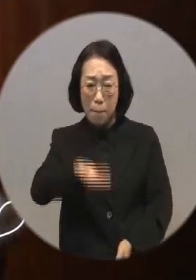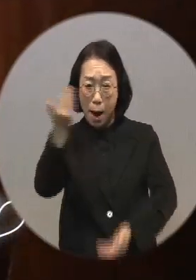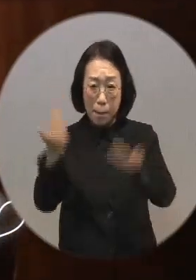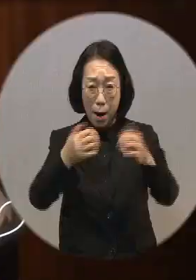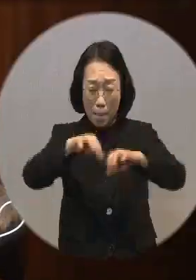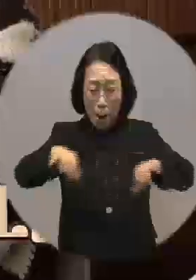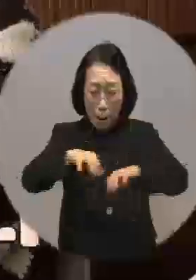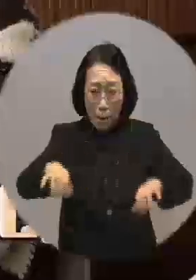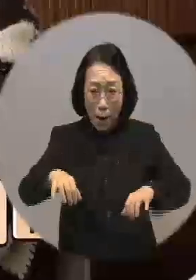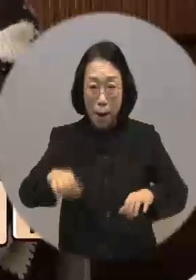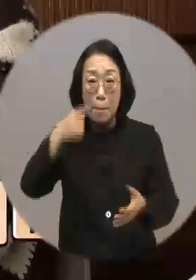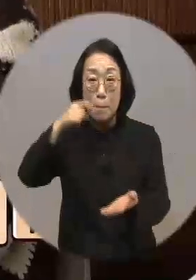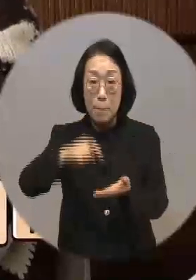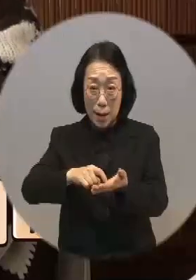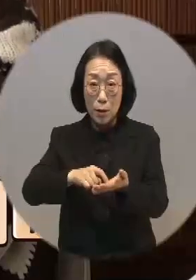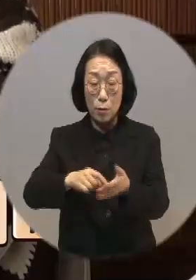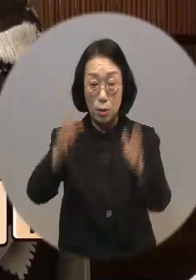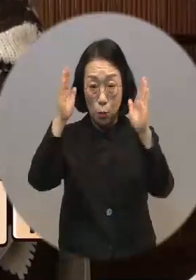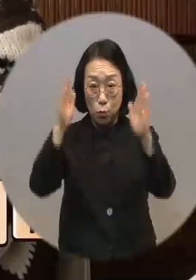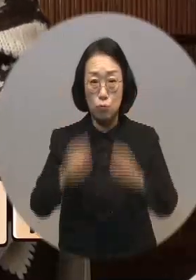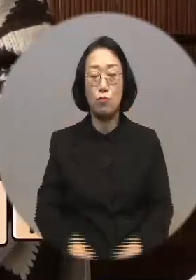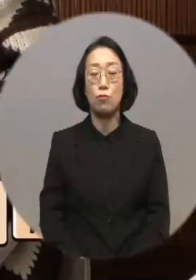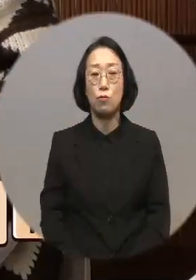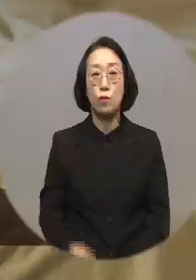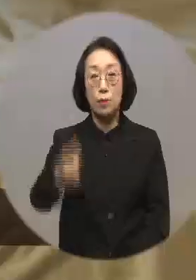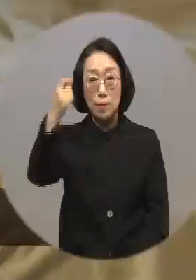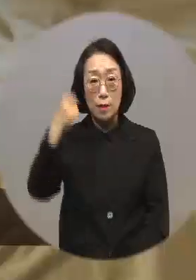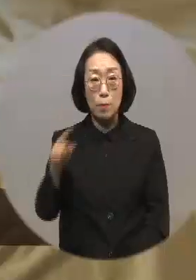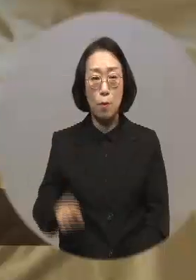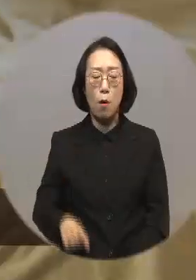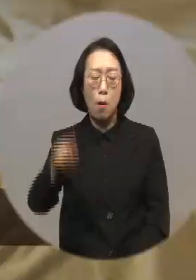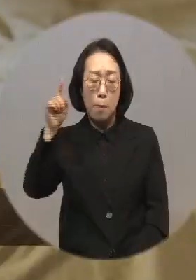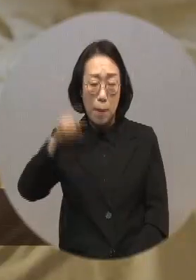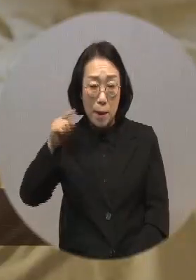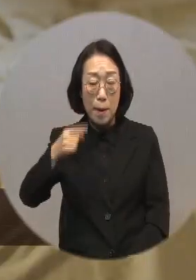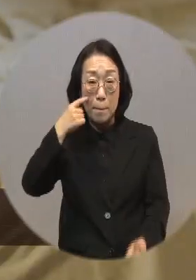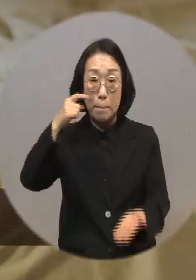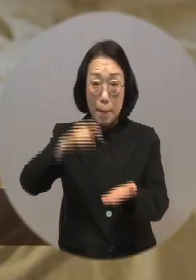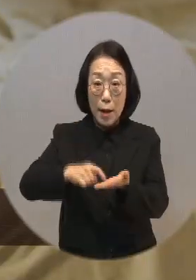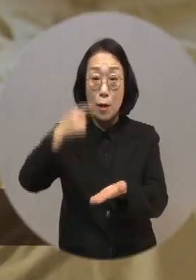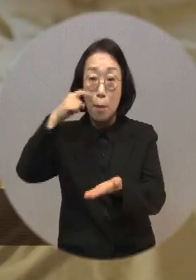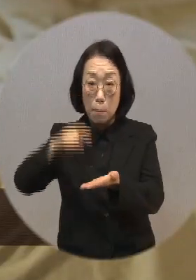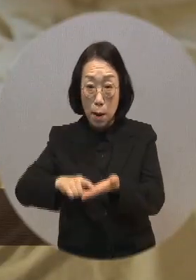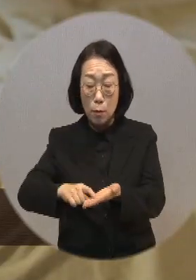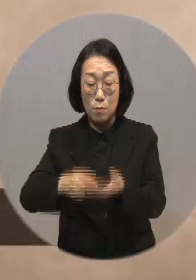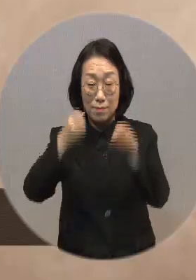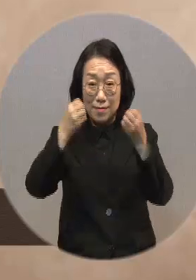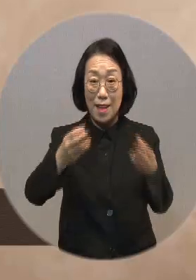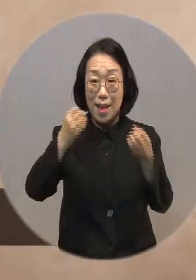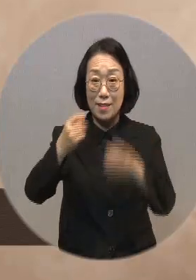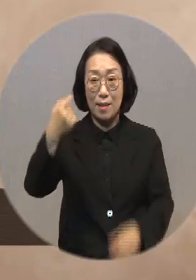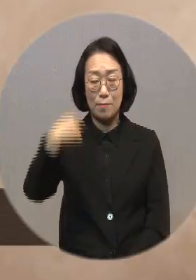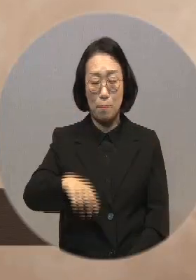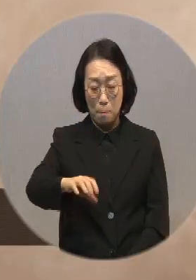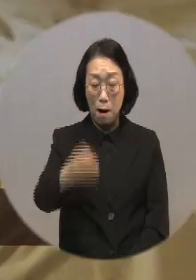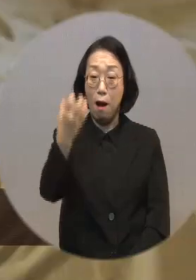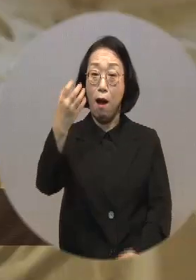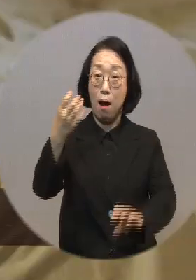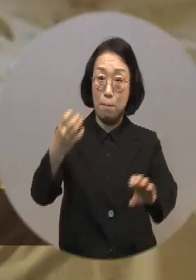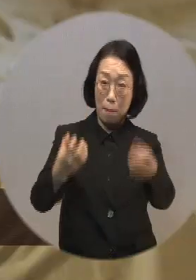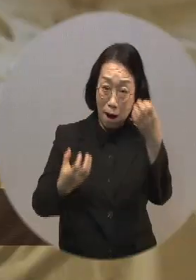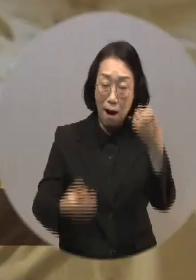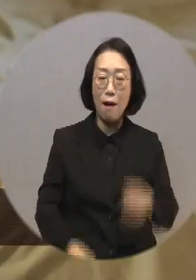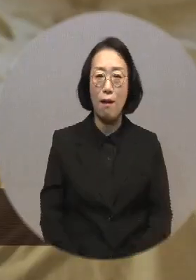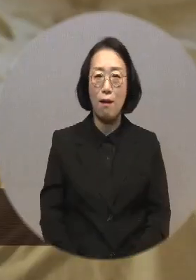있을까요? 일단은 저게 매일매일 새롭다는 겁니다. 왜냐면은 매일매일 발굴할 때마다 새로운 게 나오잖아요. 네. 조선왕조 실록.